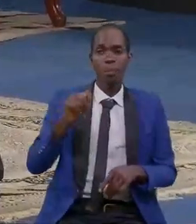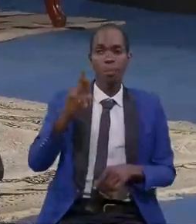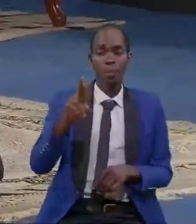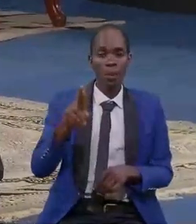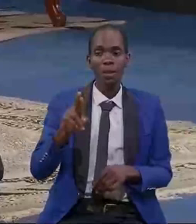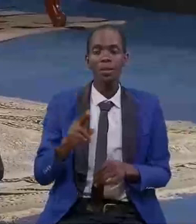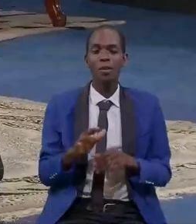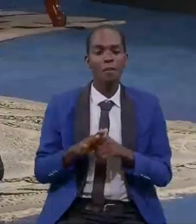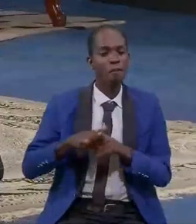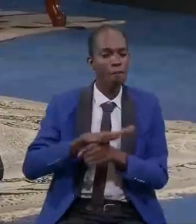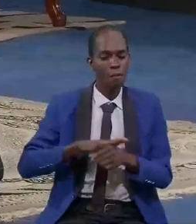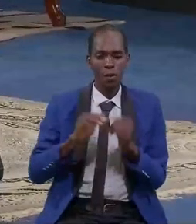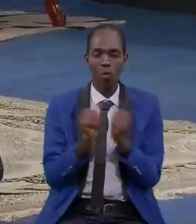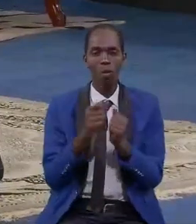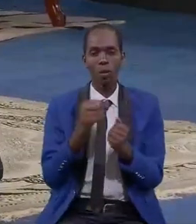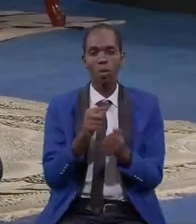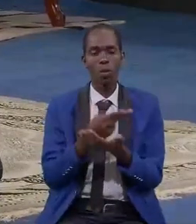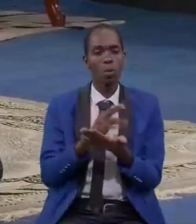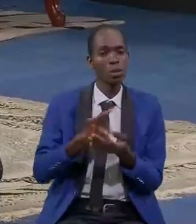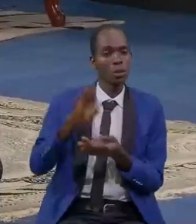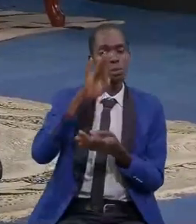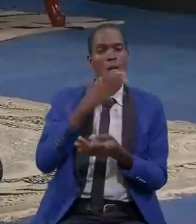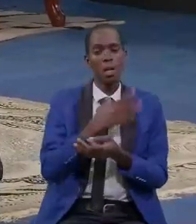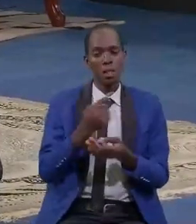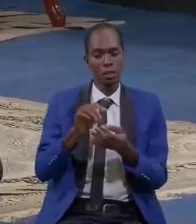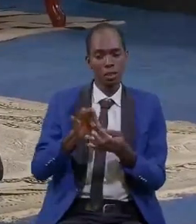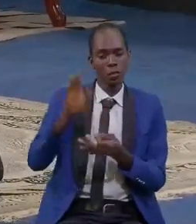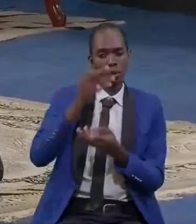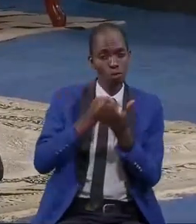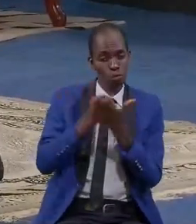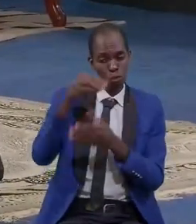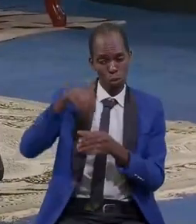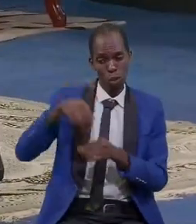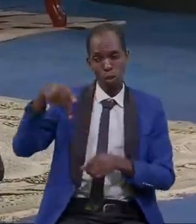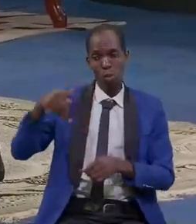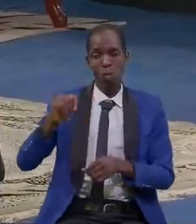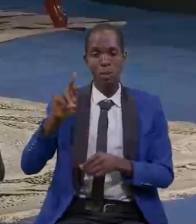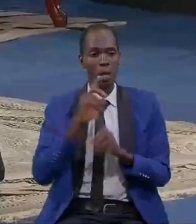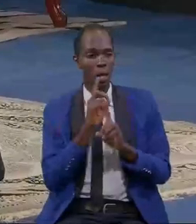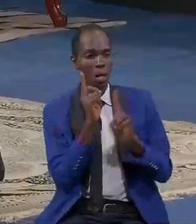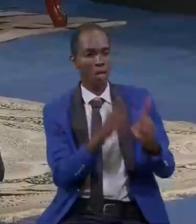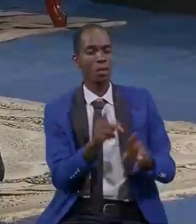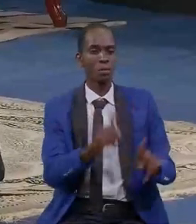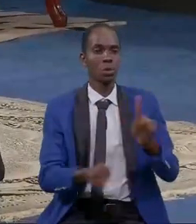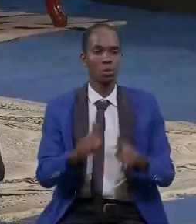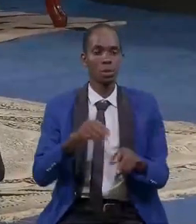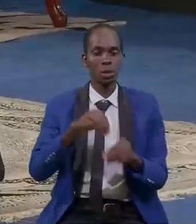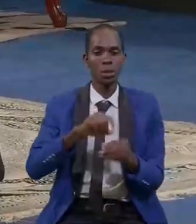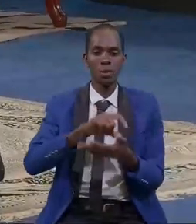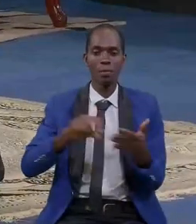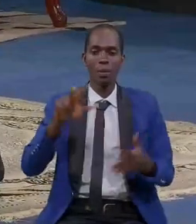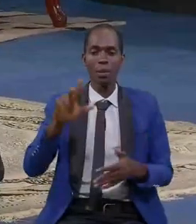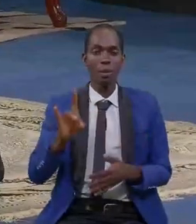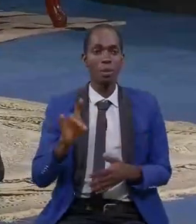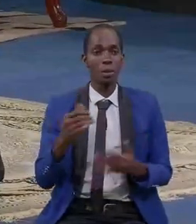rempli du Saint-Esprit et l'Esprit de vérité en lui, voyez ce qu'il a dit. Verset 38.